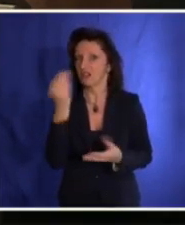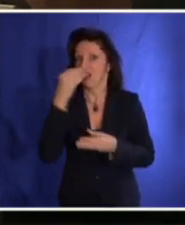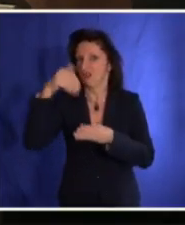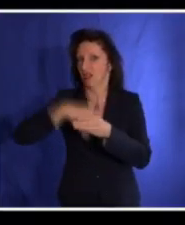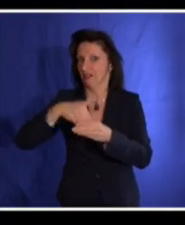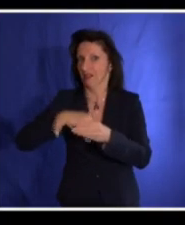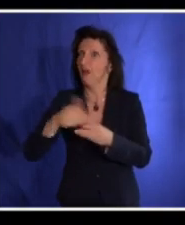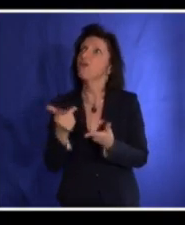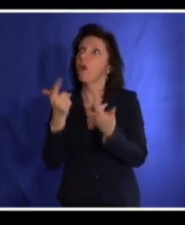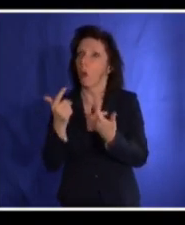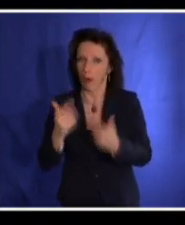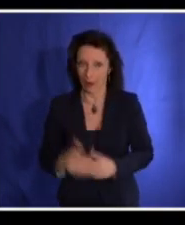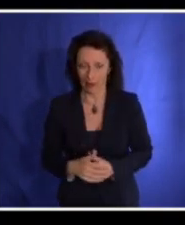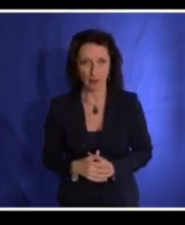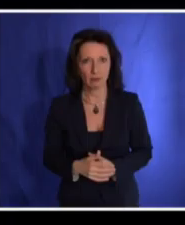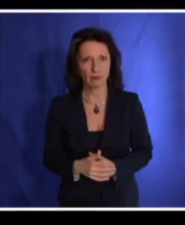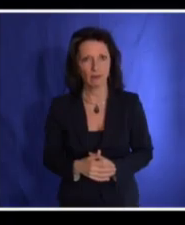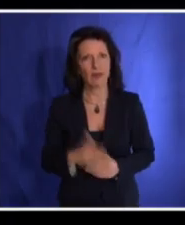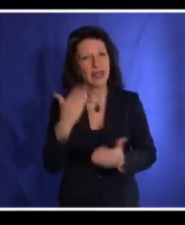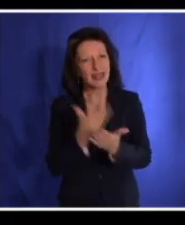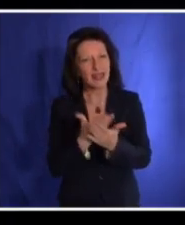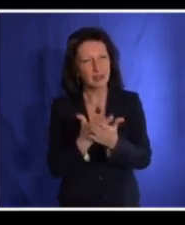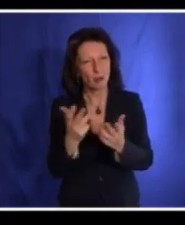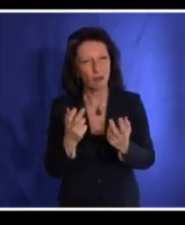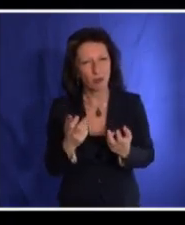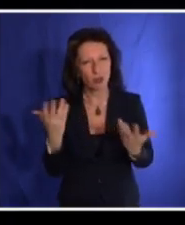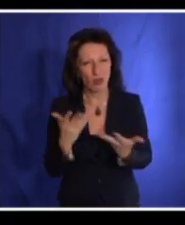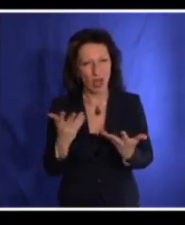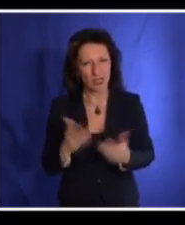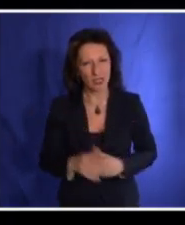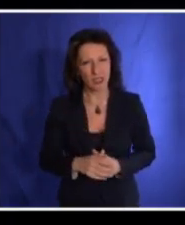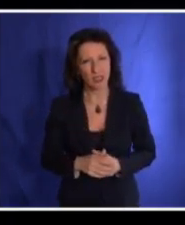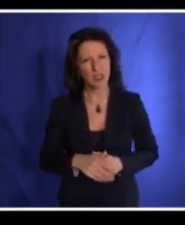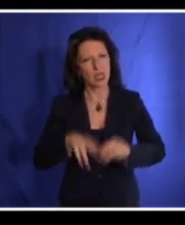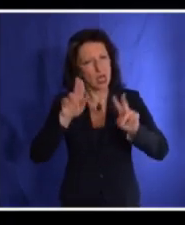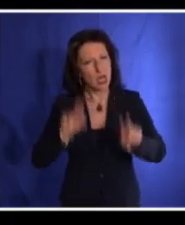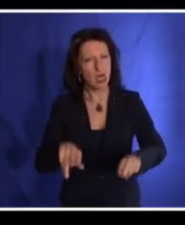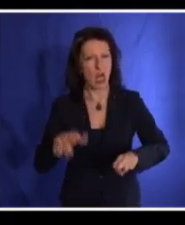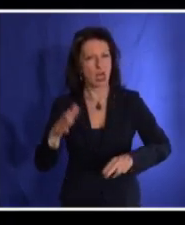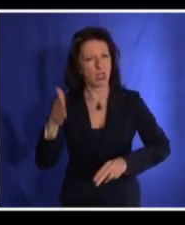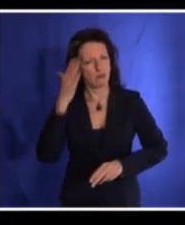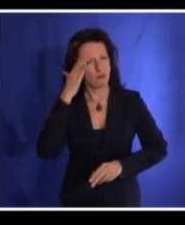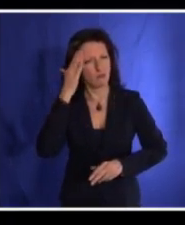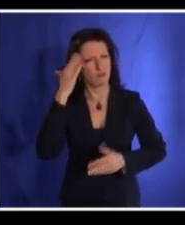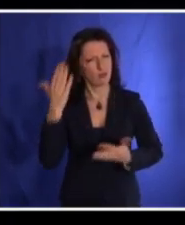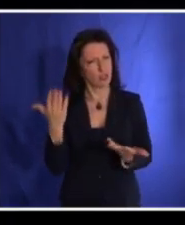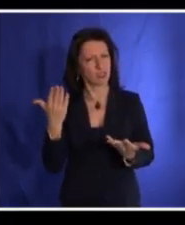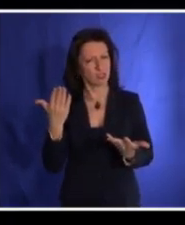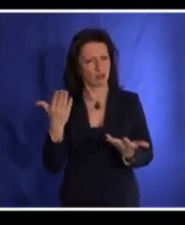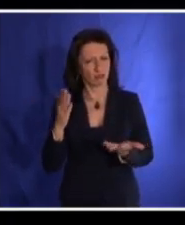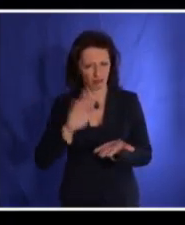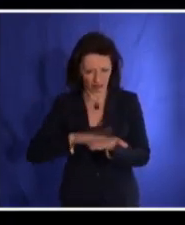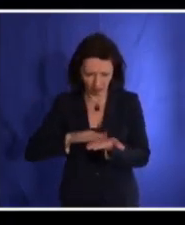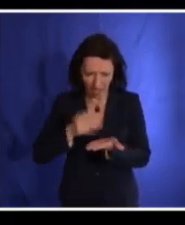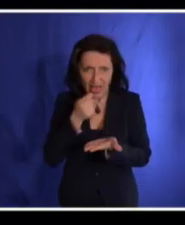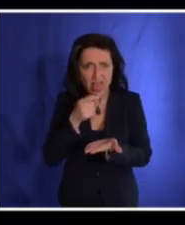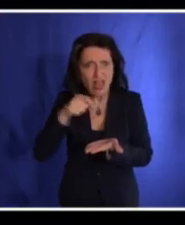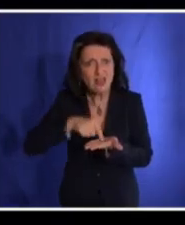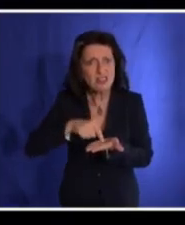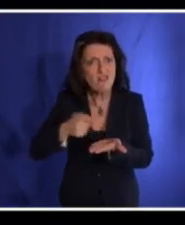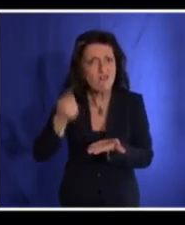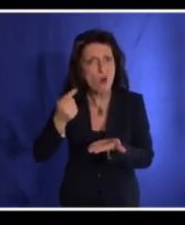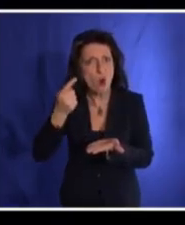ist. Und wir würden uns sehr wünschen, dass dieses Recht zu wissen, das gut zu wissen, was man am Teller hat, dass das auch in